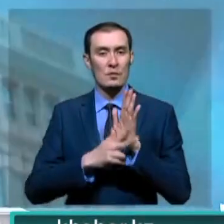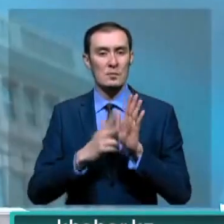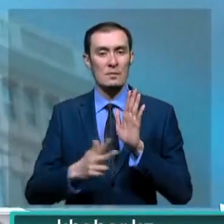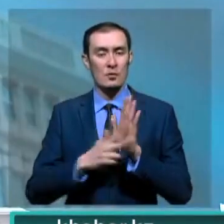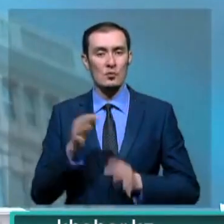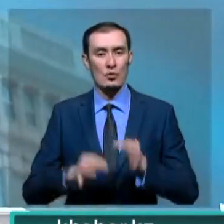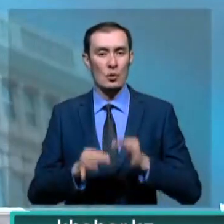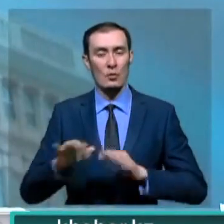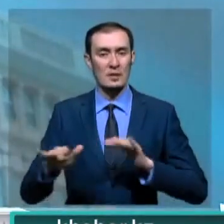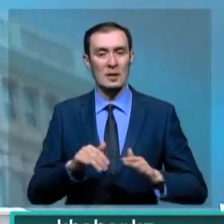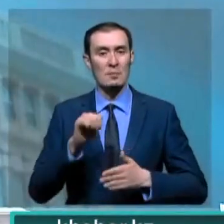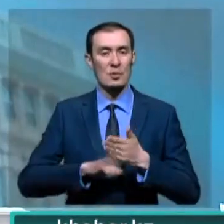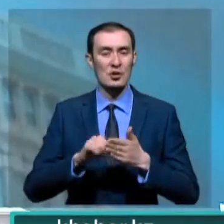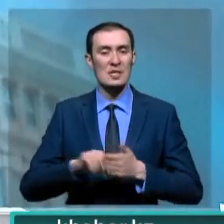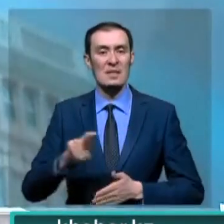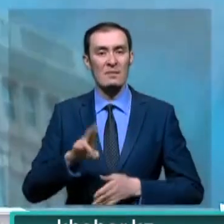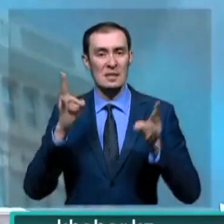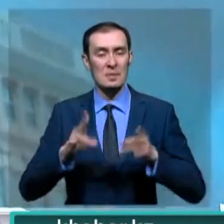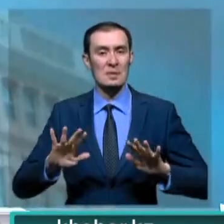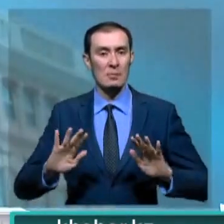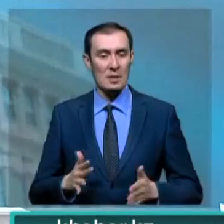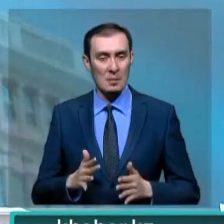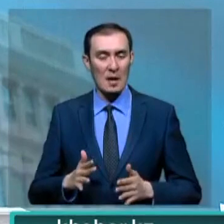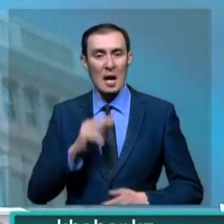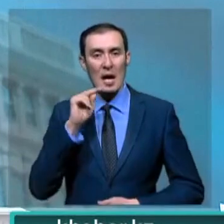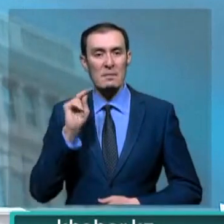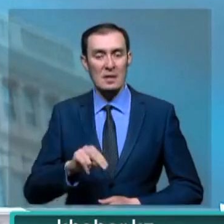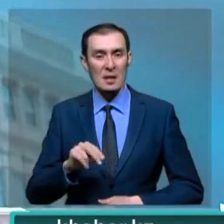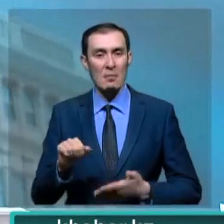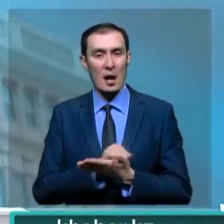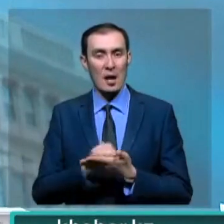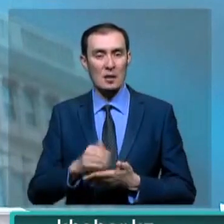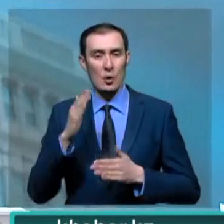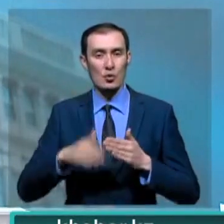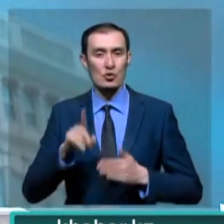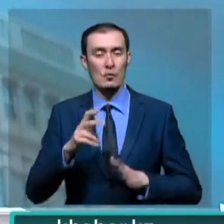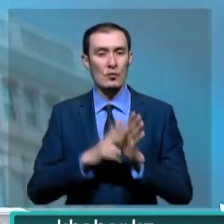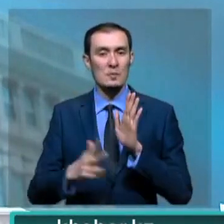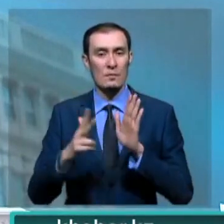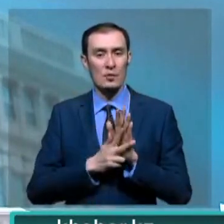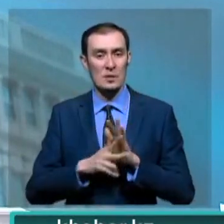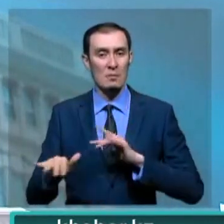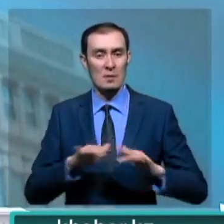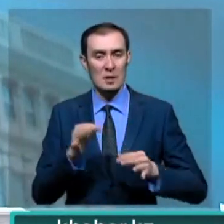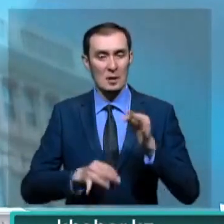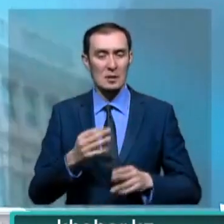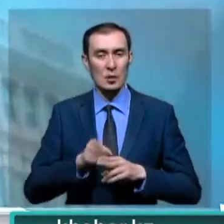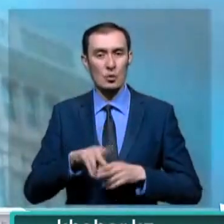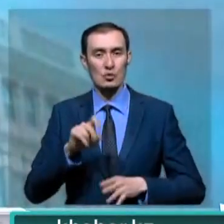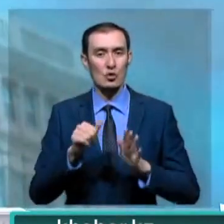2988 уголовных дел, связанных с январскими событиями. Обвинительным актом окончены 188 дел, из